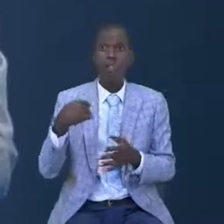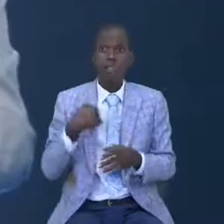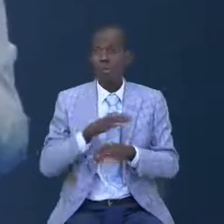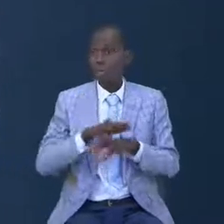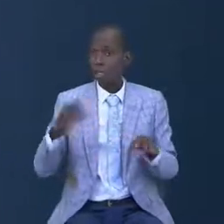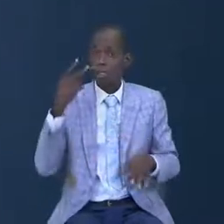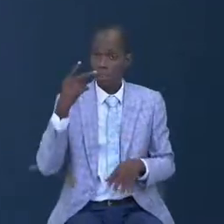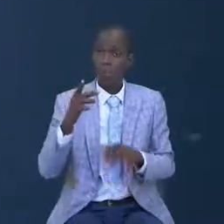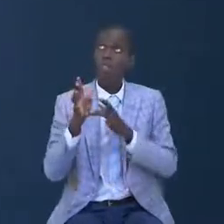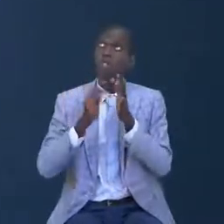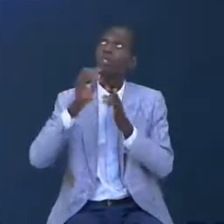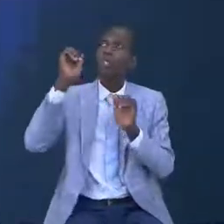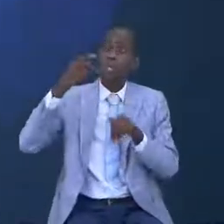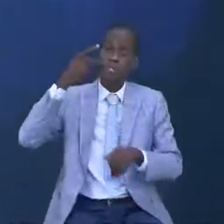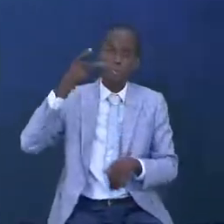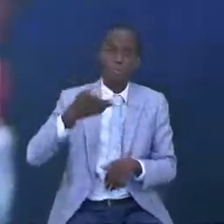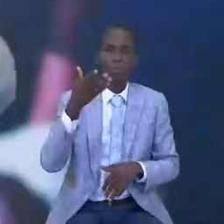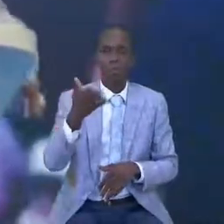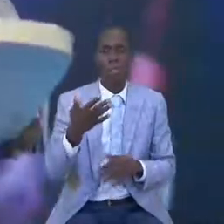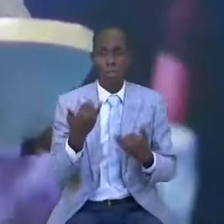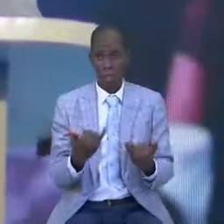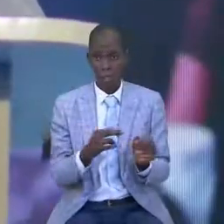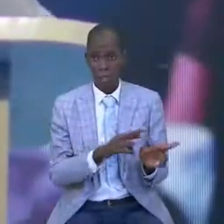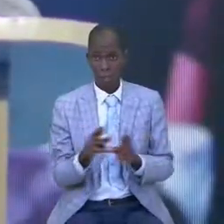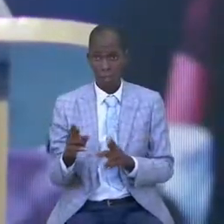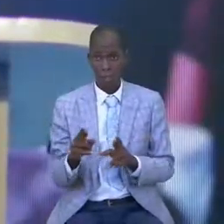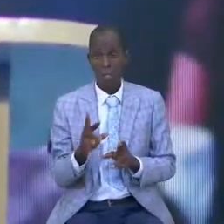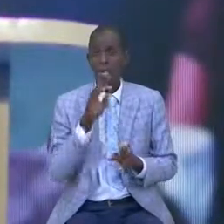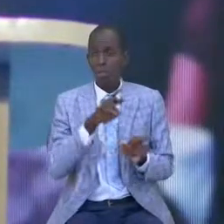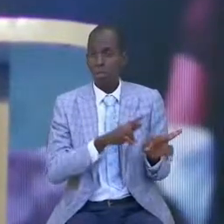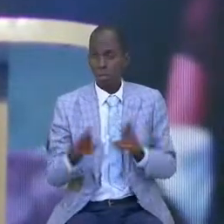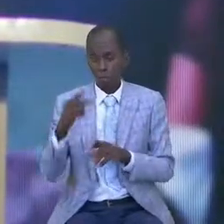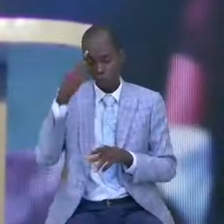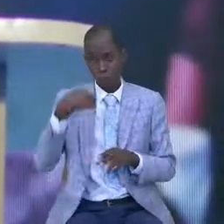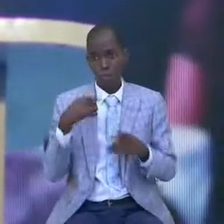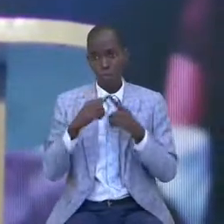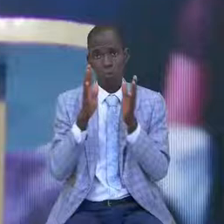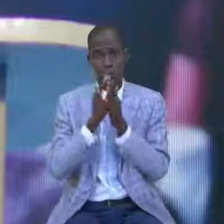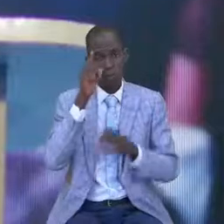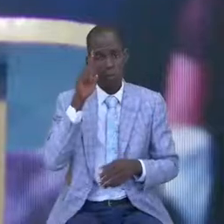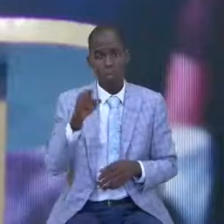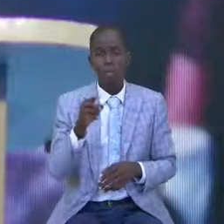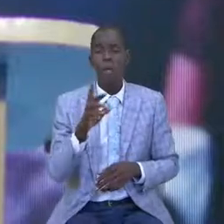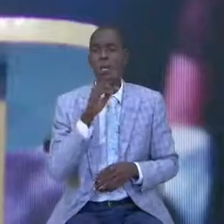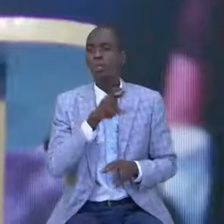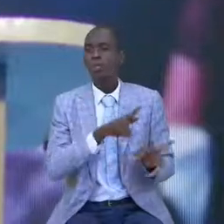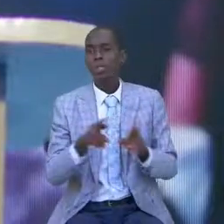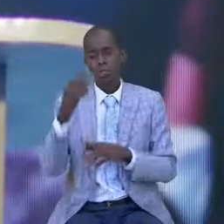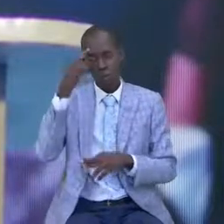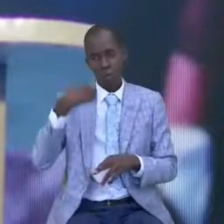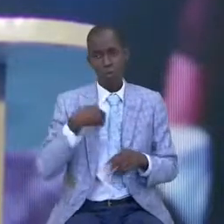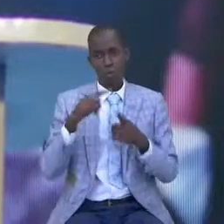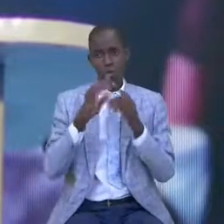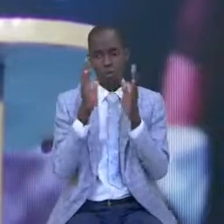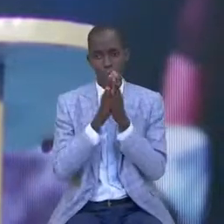levez la main. Le Seigneur peut te voir là-bas et tu auras le salut transformateur. Je prie pour vous maintenant. Êtes-vous prêts